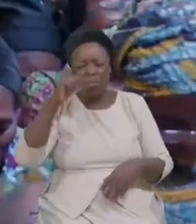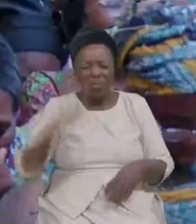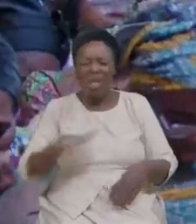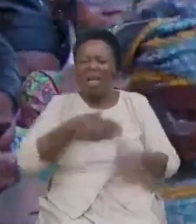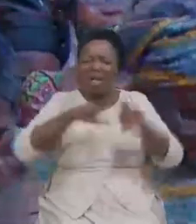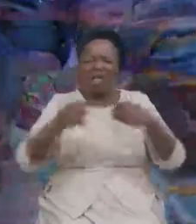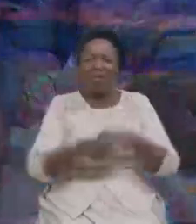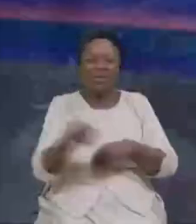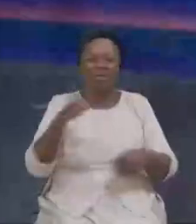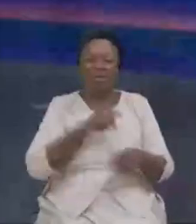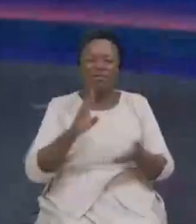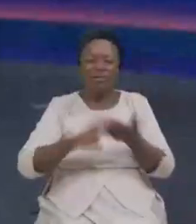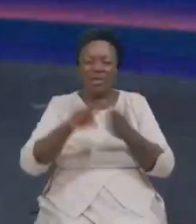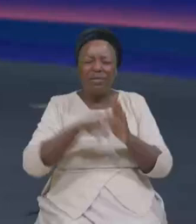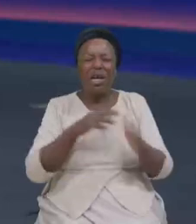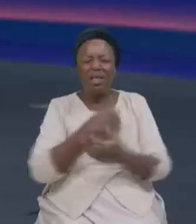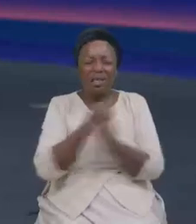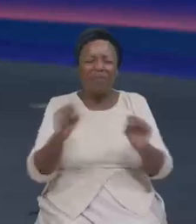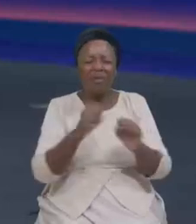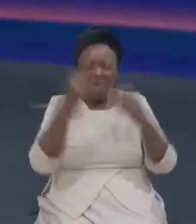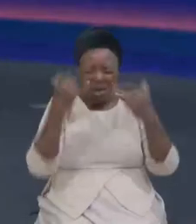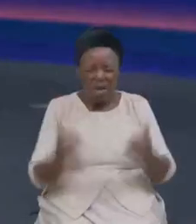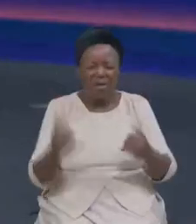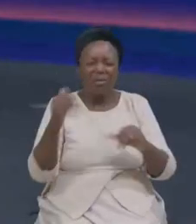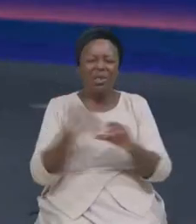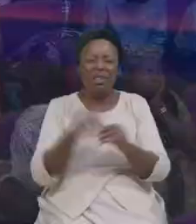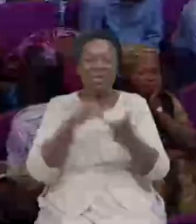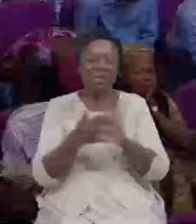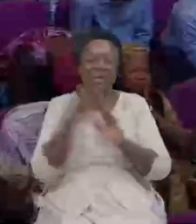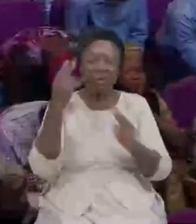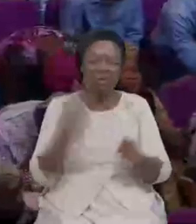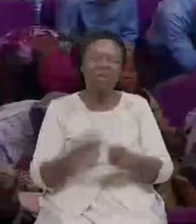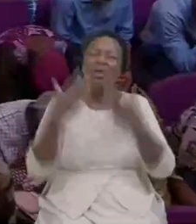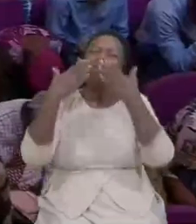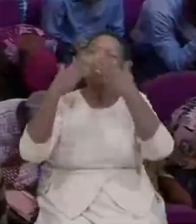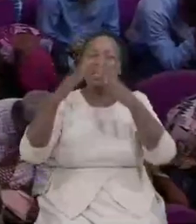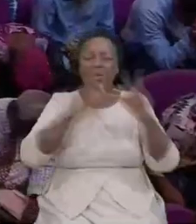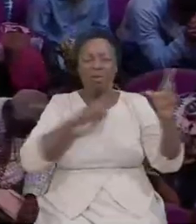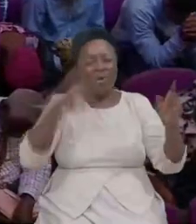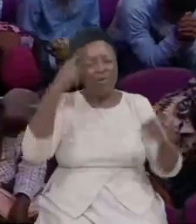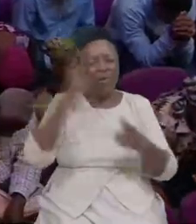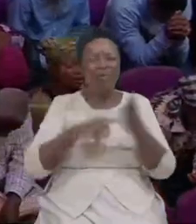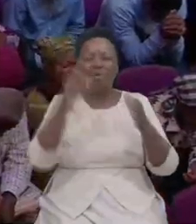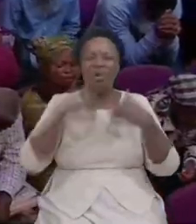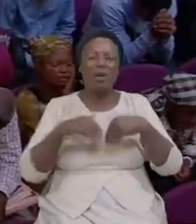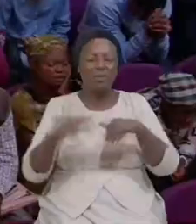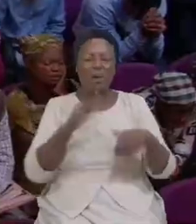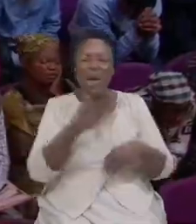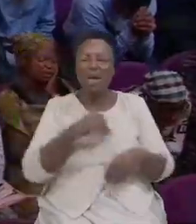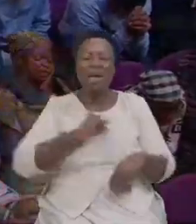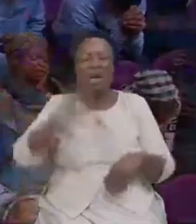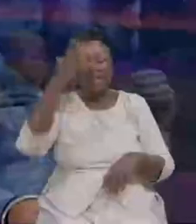ton salut maintenant au nom de Jésus. Merci Seigneur pour ce que tu as fait. Je sais que c'est